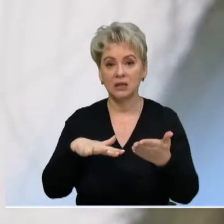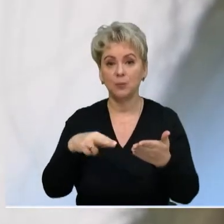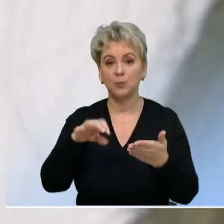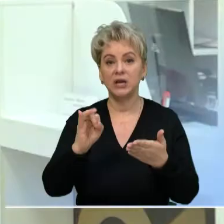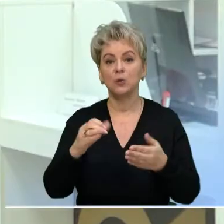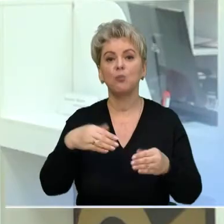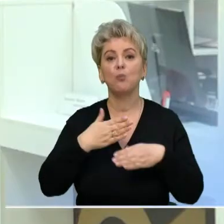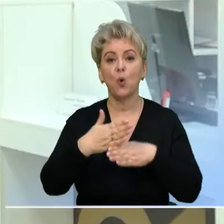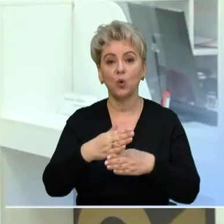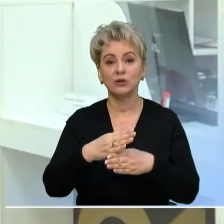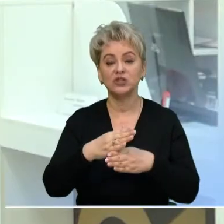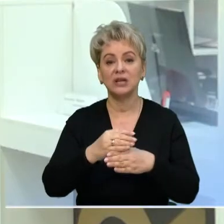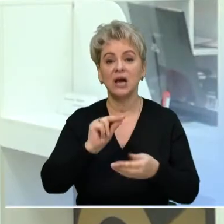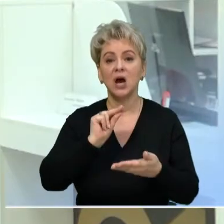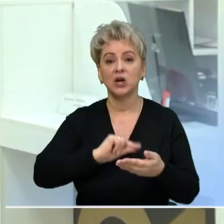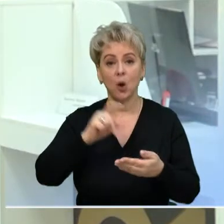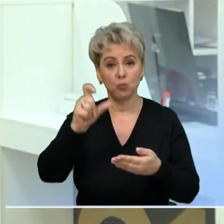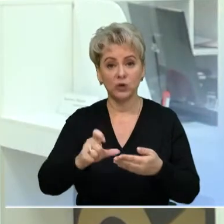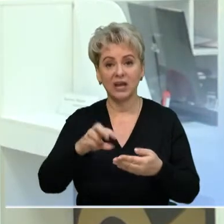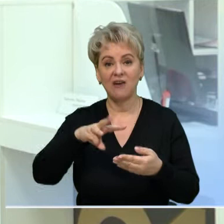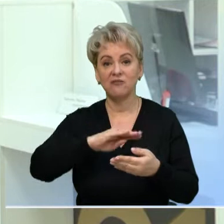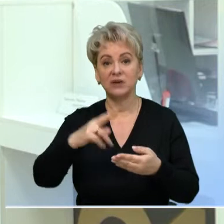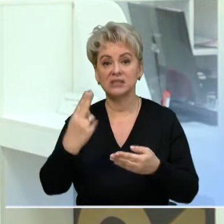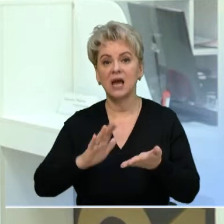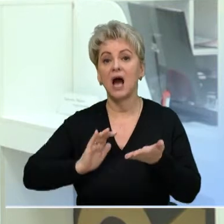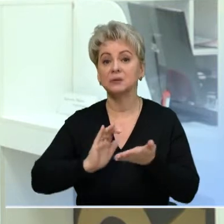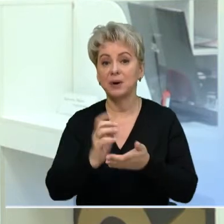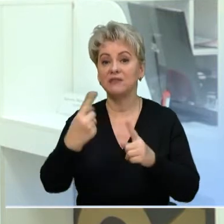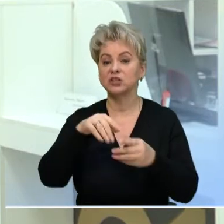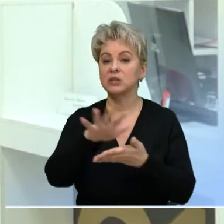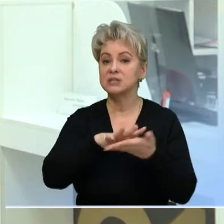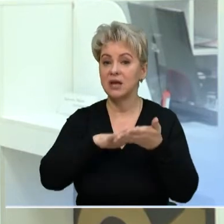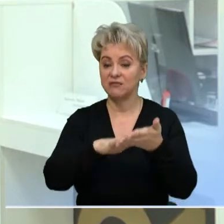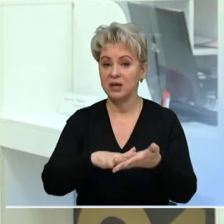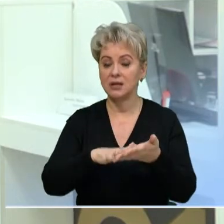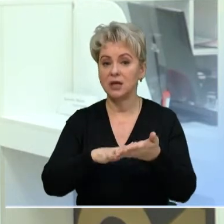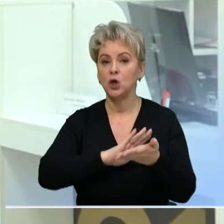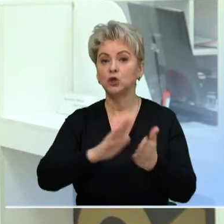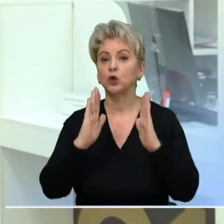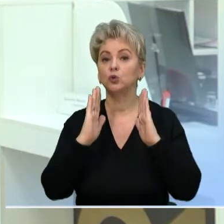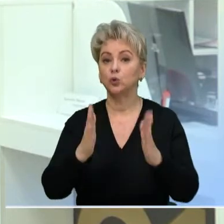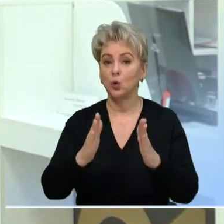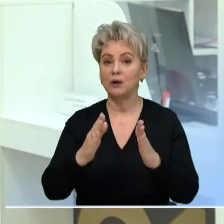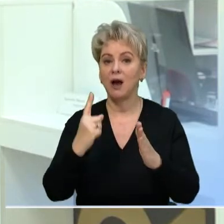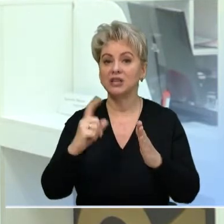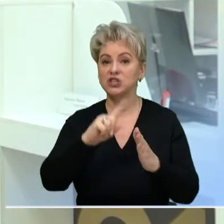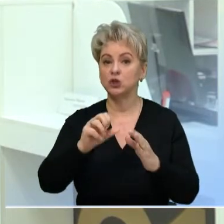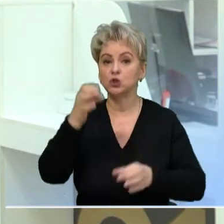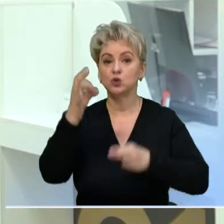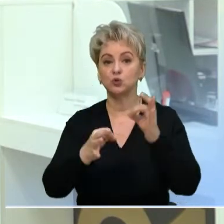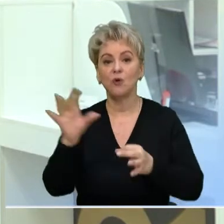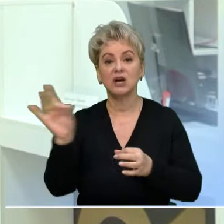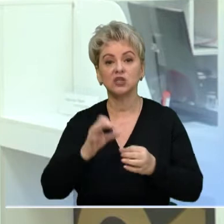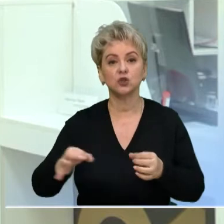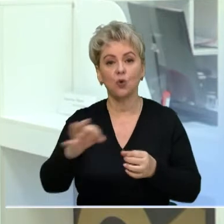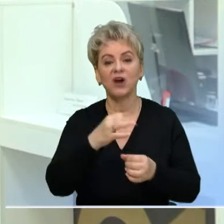при помощи работников многофункционального центра отправить это заявление не только в один из судов Ростовской